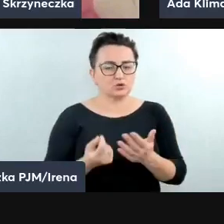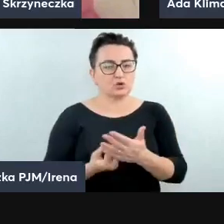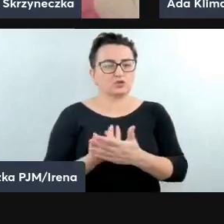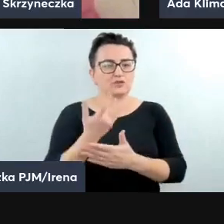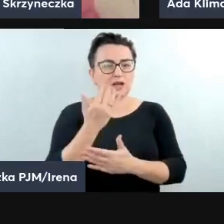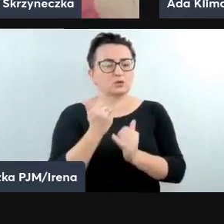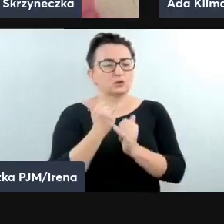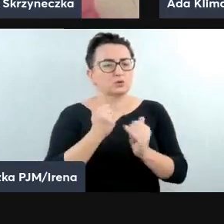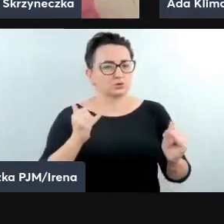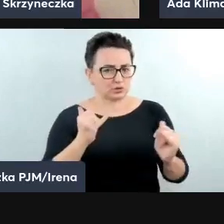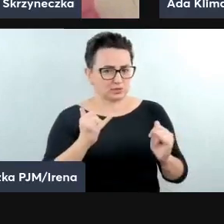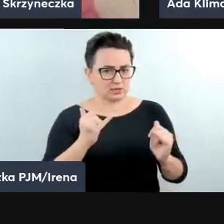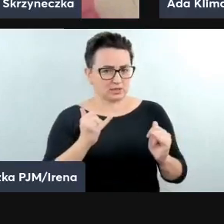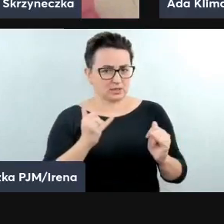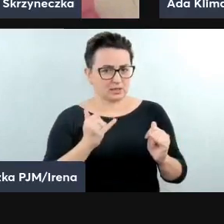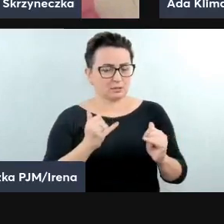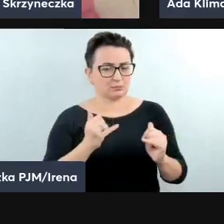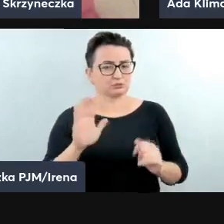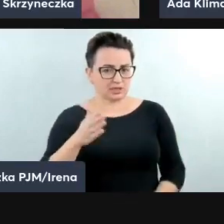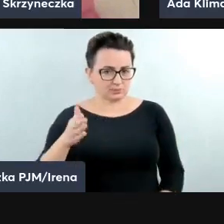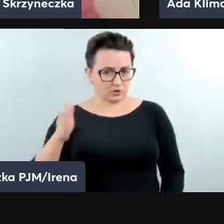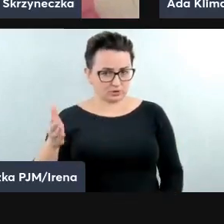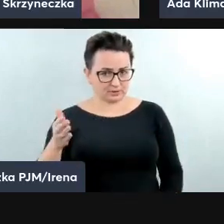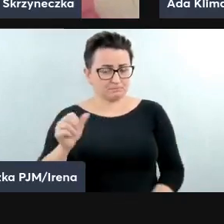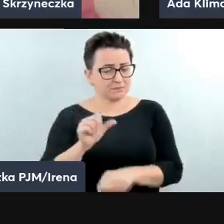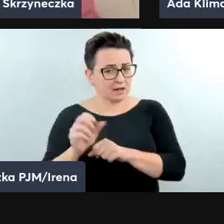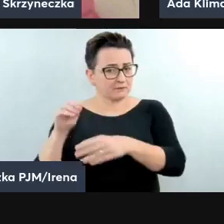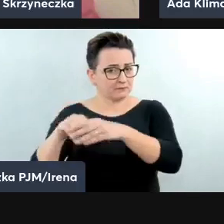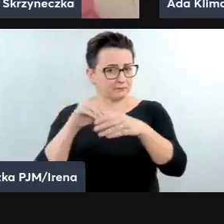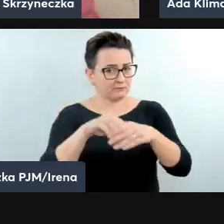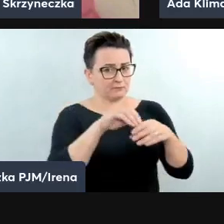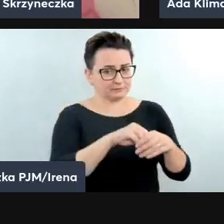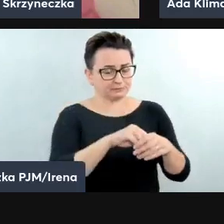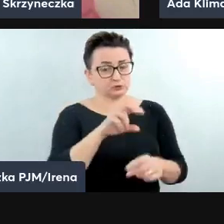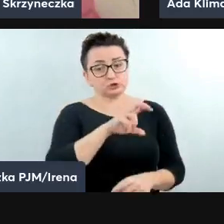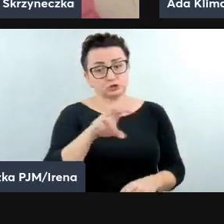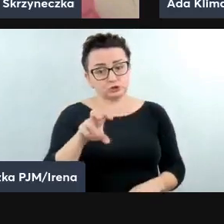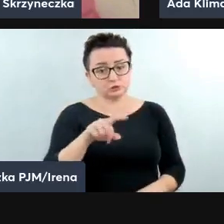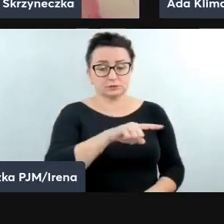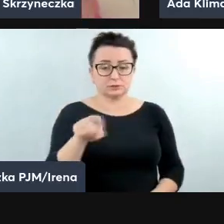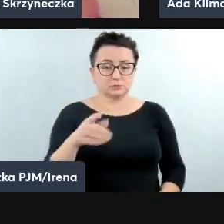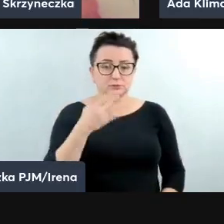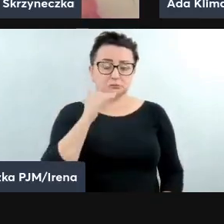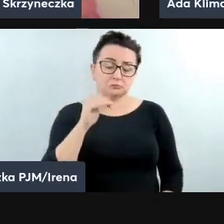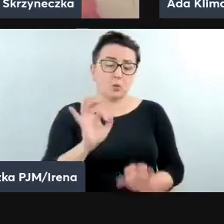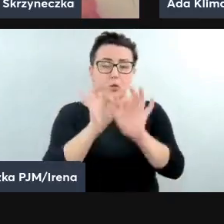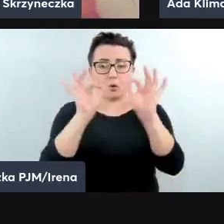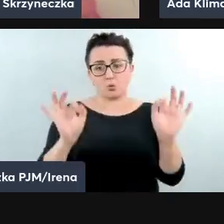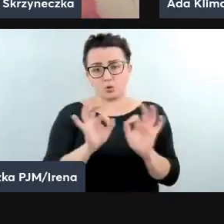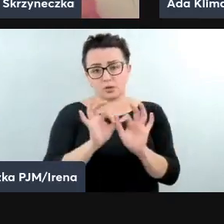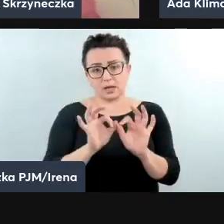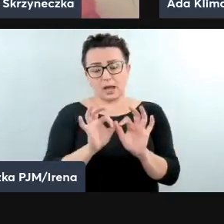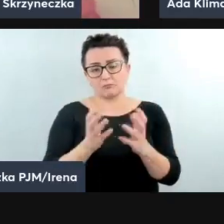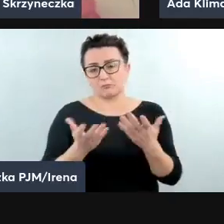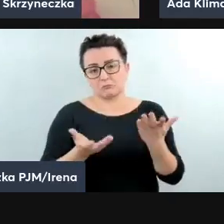przedmiotach. Czy określacie to, że jest, nie wiem, ogólnie bardzo, nie wiem, na przykład słabo wszędzie,